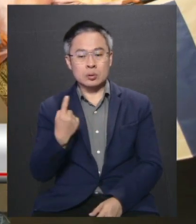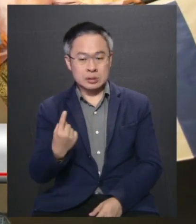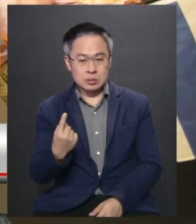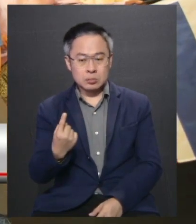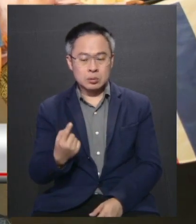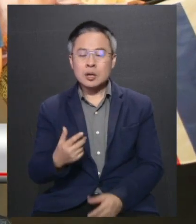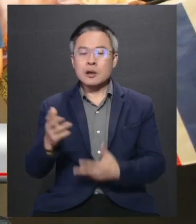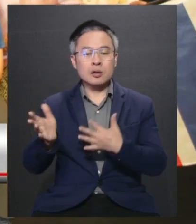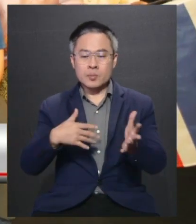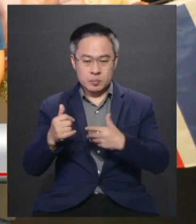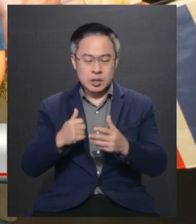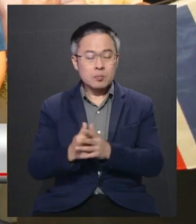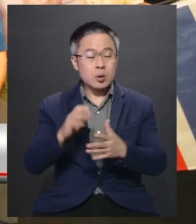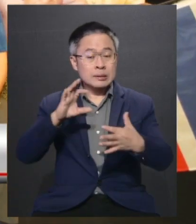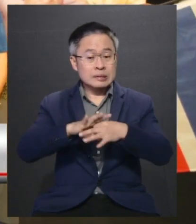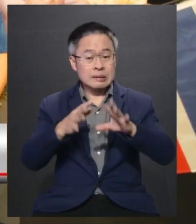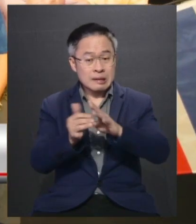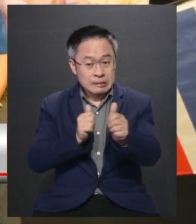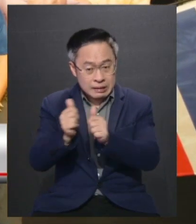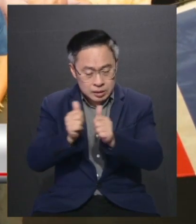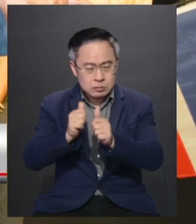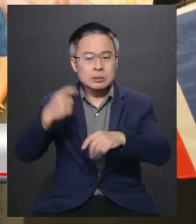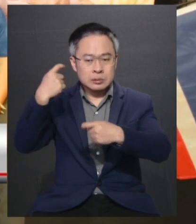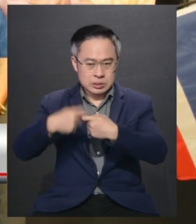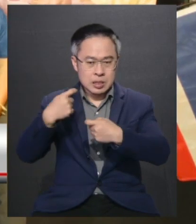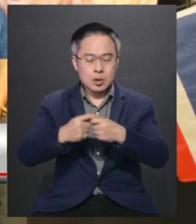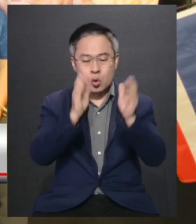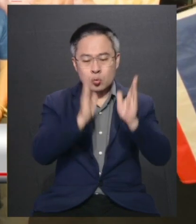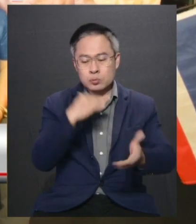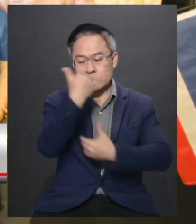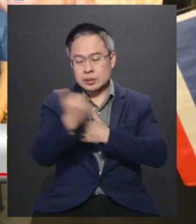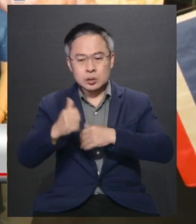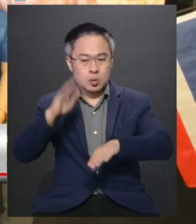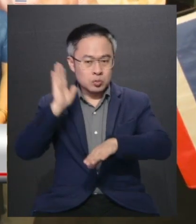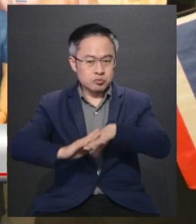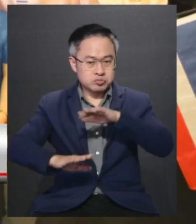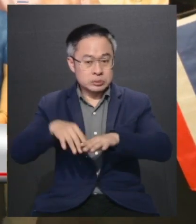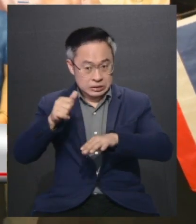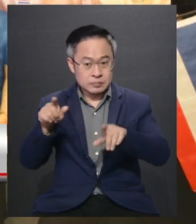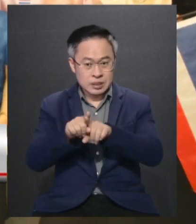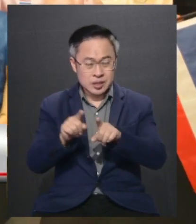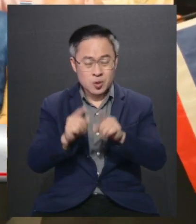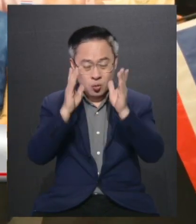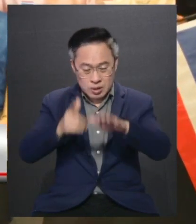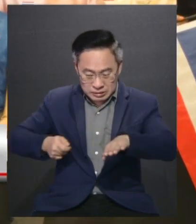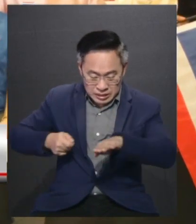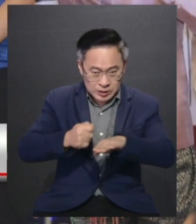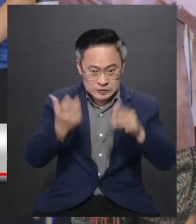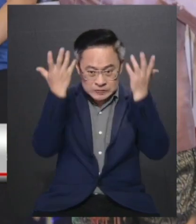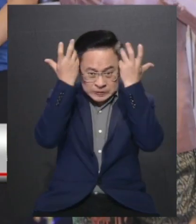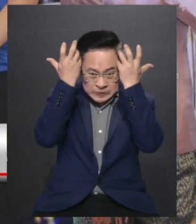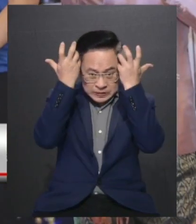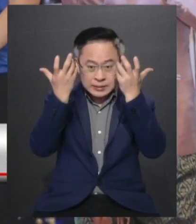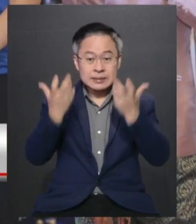เรื่องง่ายที่จะคว้าเหรียญทองมีหลายปัจจัยทำให้นักกีฬาไทยต้องแบบรับความกดดันเพราะมันไม่ได้ทำเพื่อตัวเอง